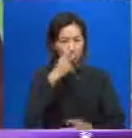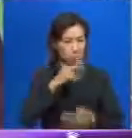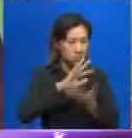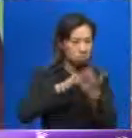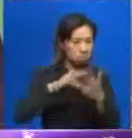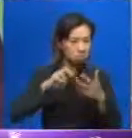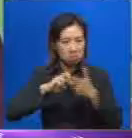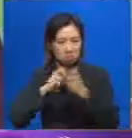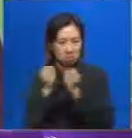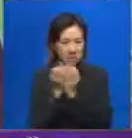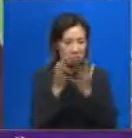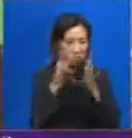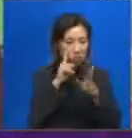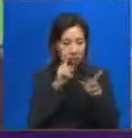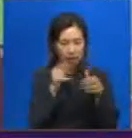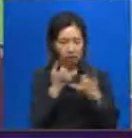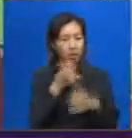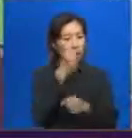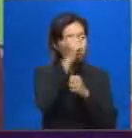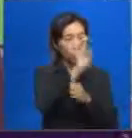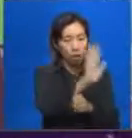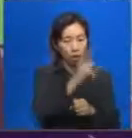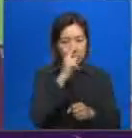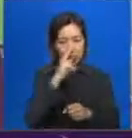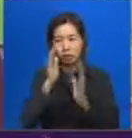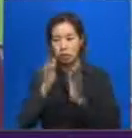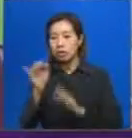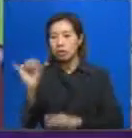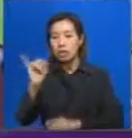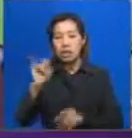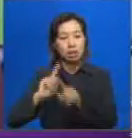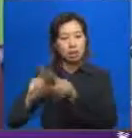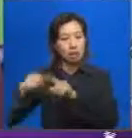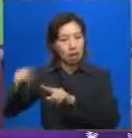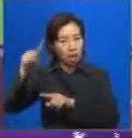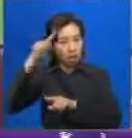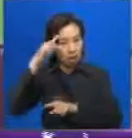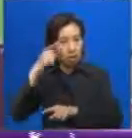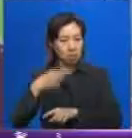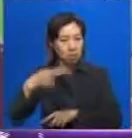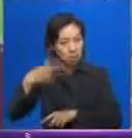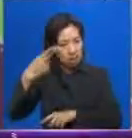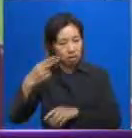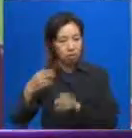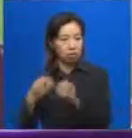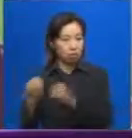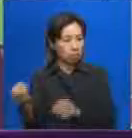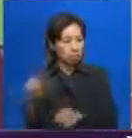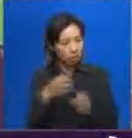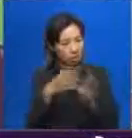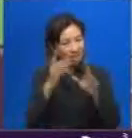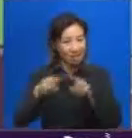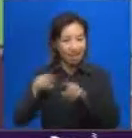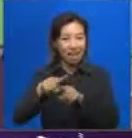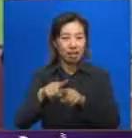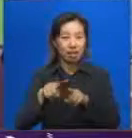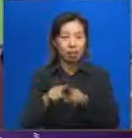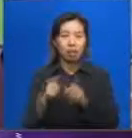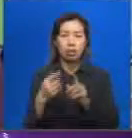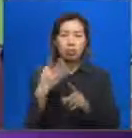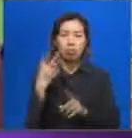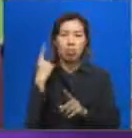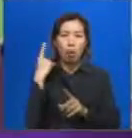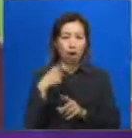ดขึ้นอย่างกรณีมือที่3ที่เข้ามาสร้างความรุนแรงโดยอย่างเมื่อวานที่เอาระเบิ